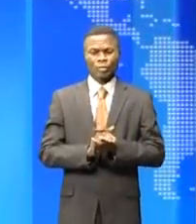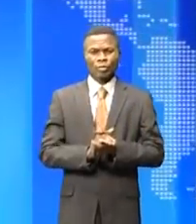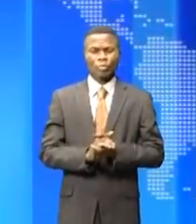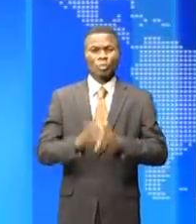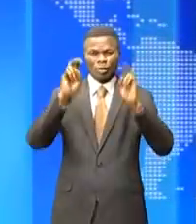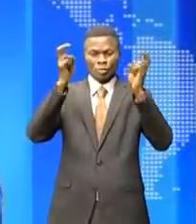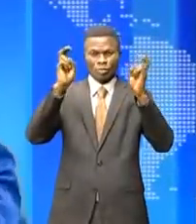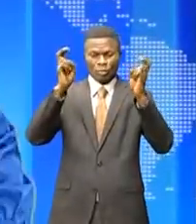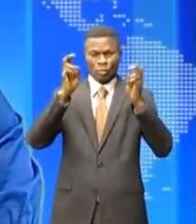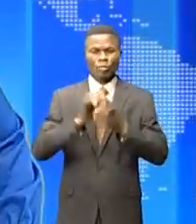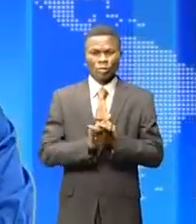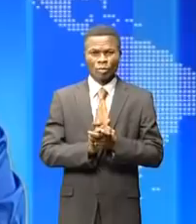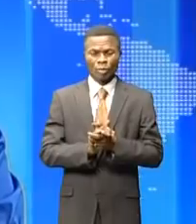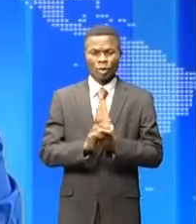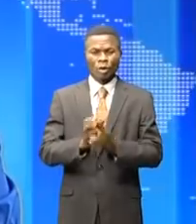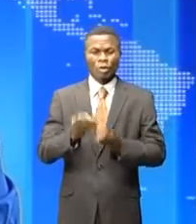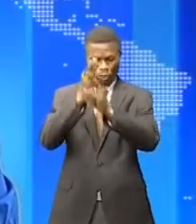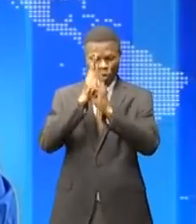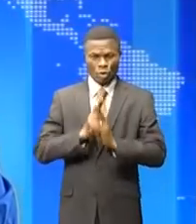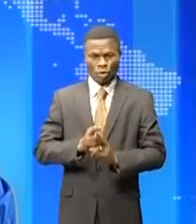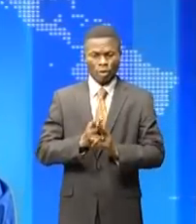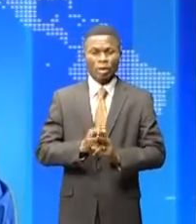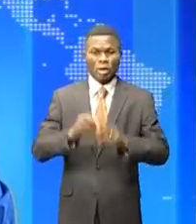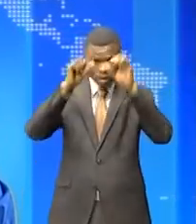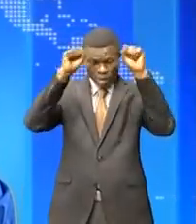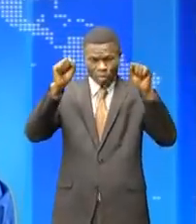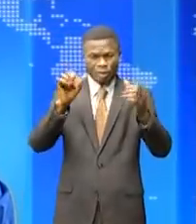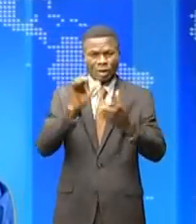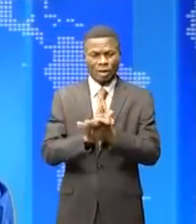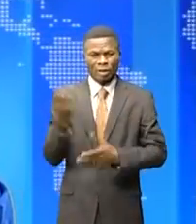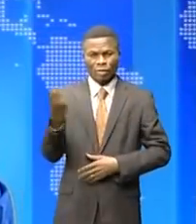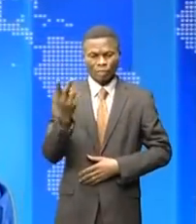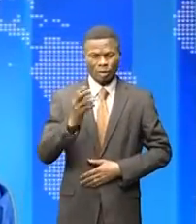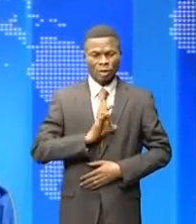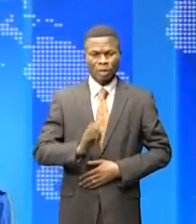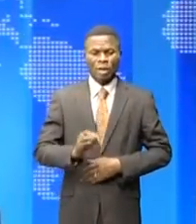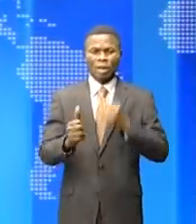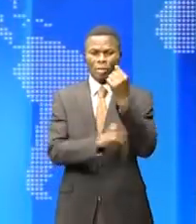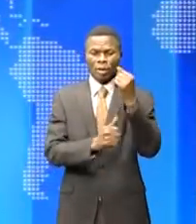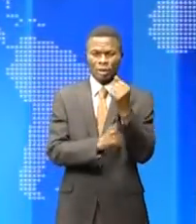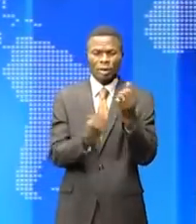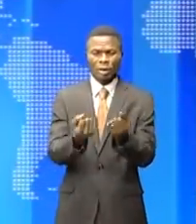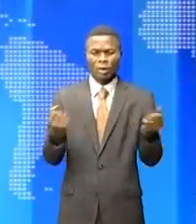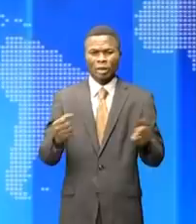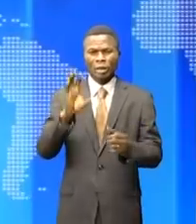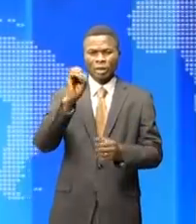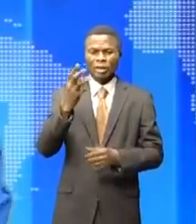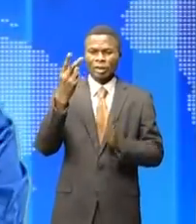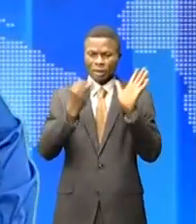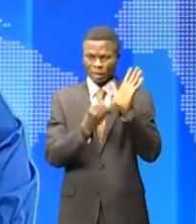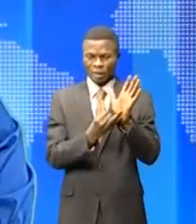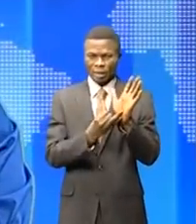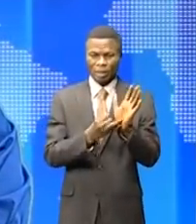au sommaire les épées honoré par le couple présidentiel les cinquante sept lauréats à la dernière édition de l'examen